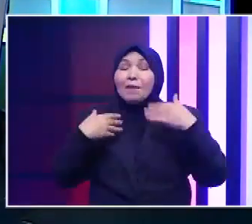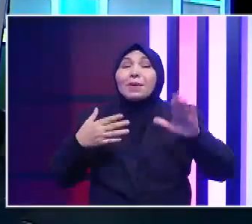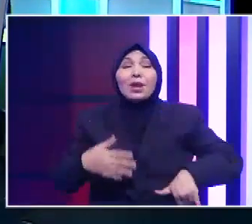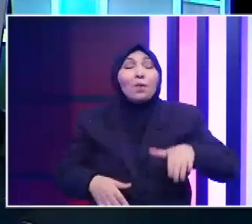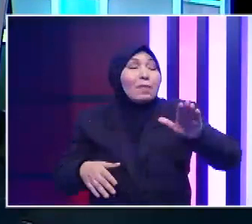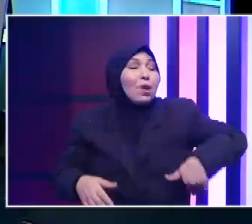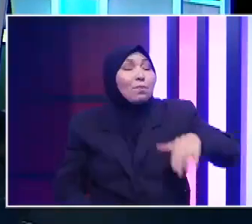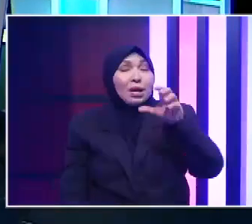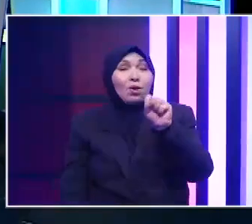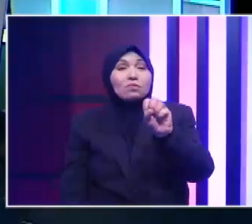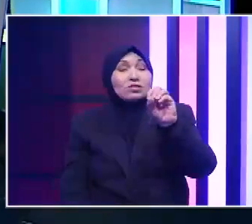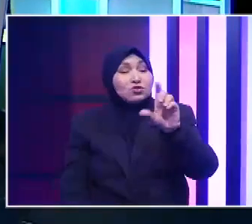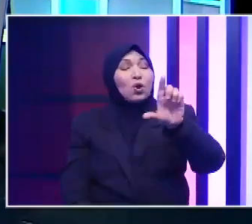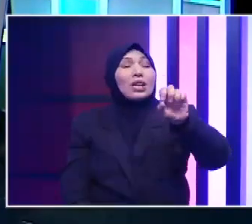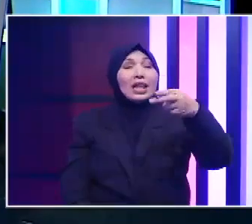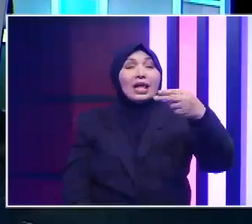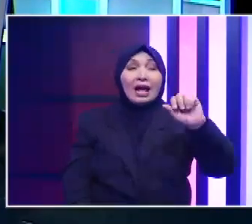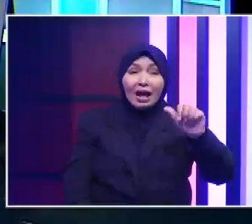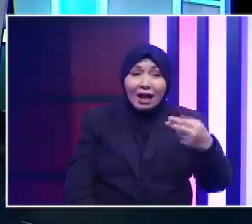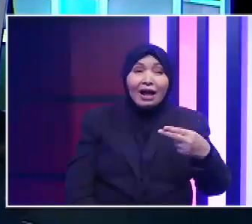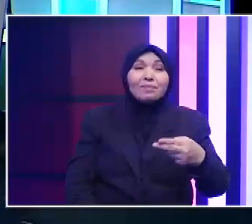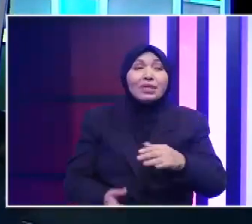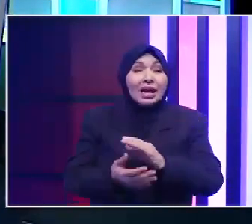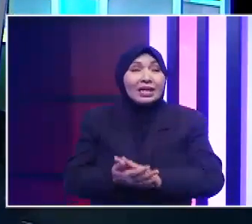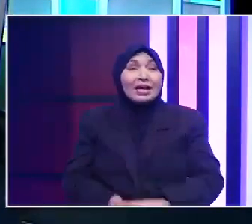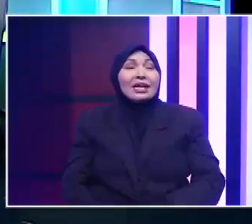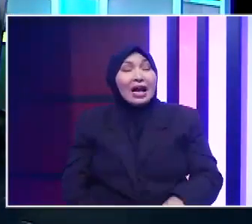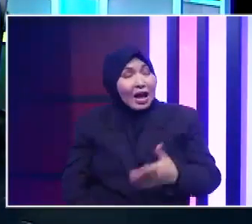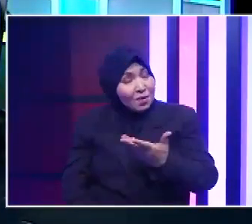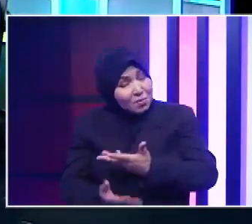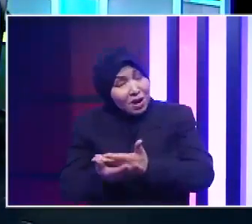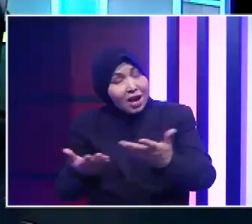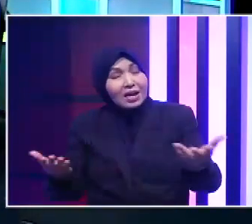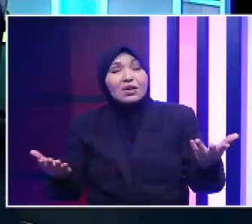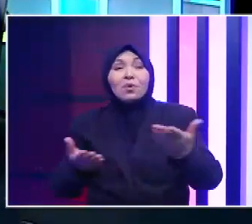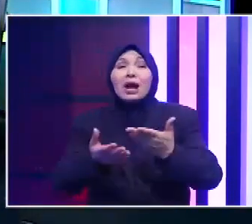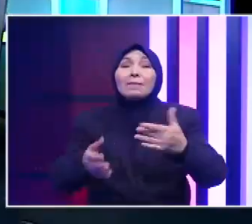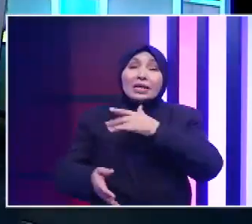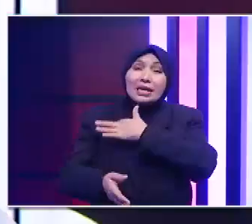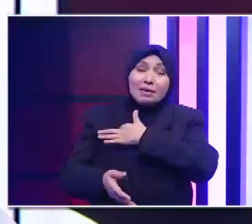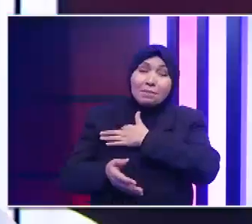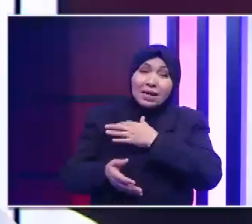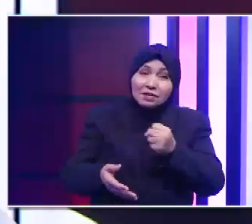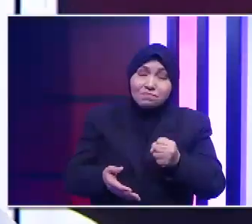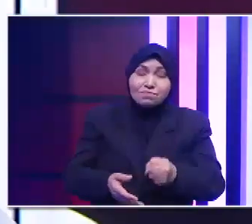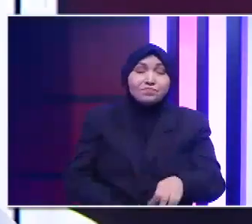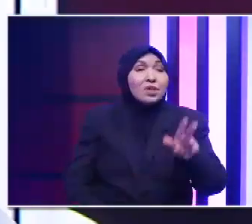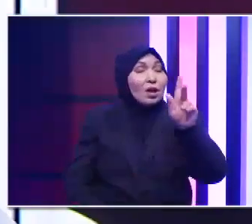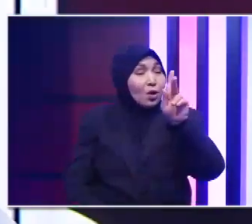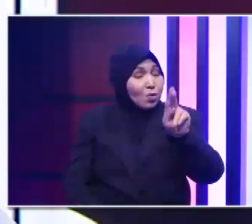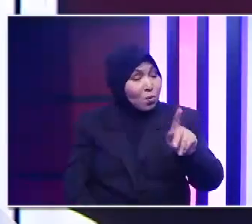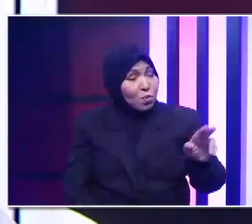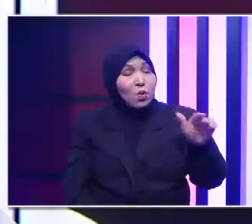tanggung jawab kita itu kita coba kendala yang ke-6 ya ayyuhalladzina amanu Wahai orang yang beriman quanfusakum